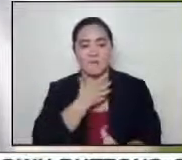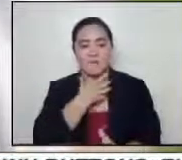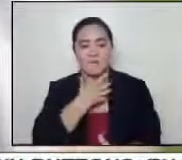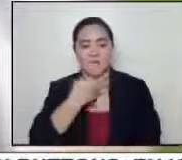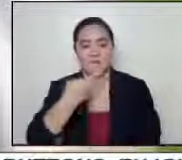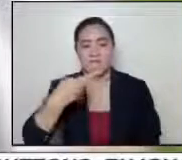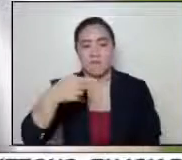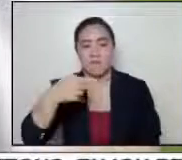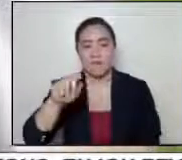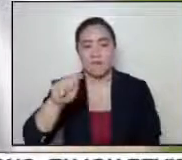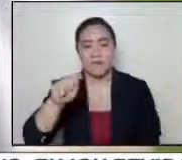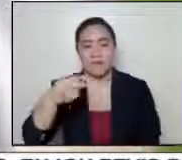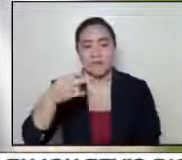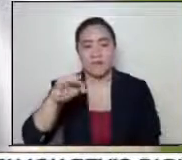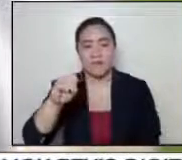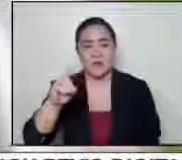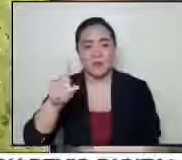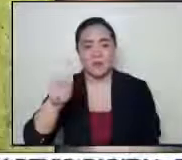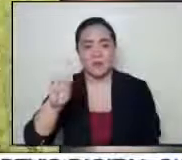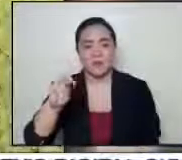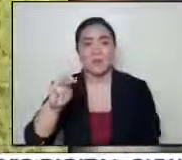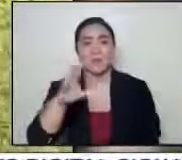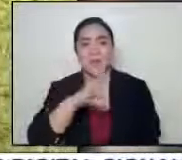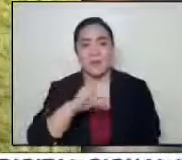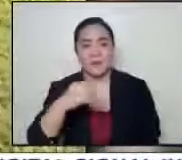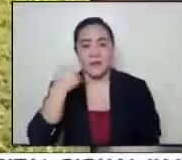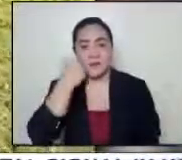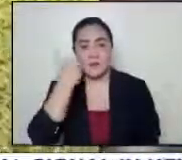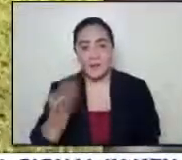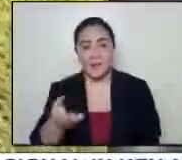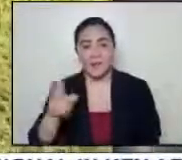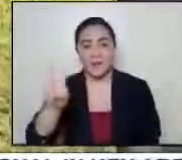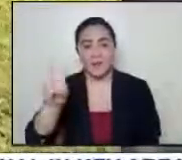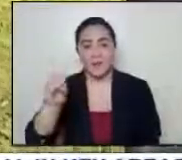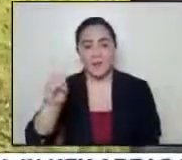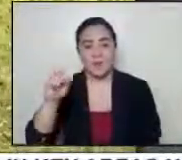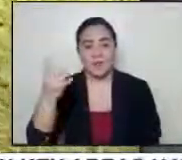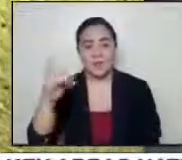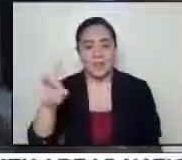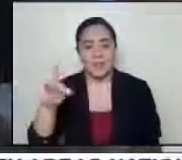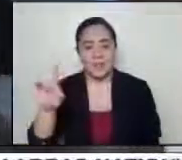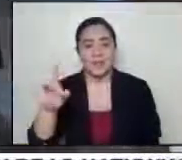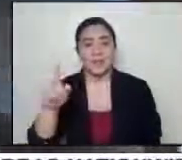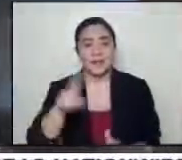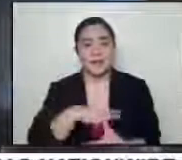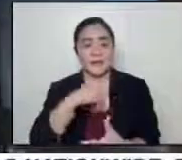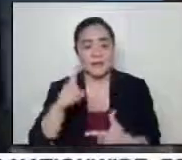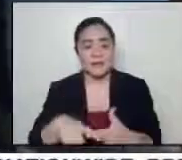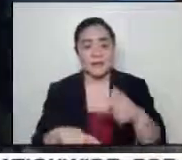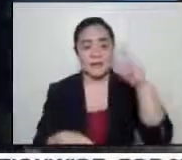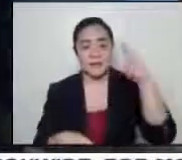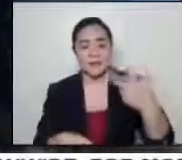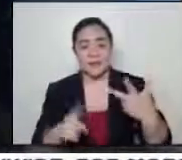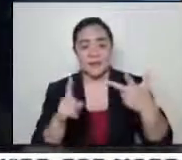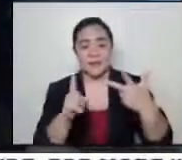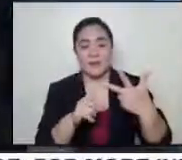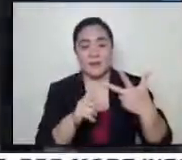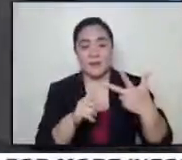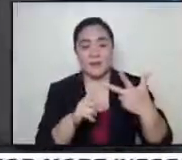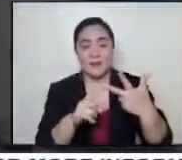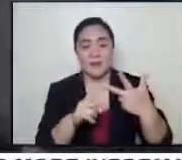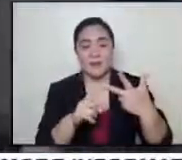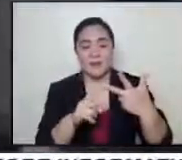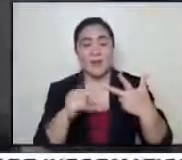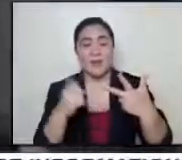na kanyang pagpanaw noong 2018. At ang huli naman, ang pagkakaroon din ng sakit ni